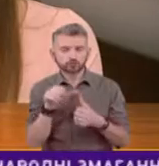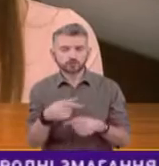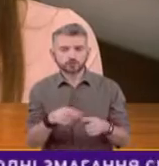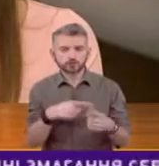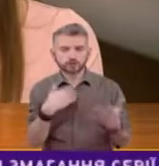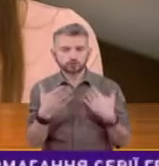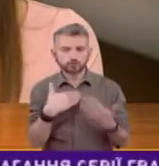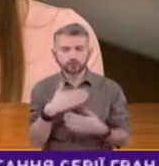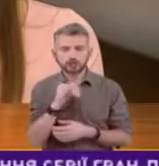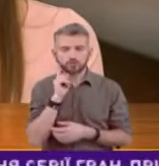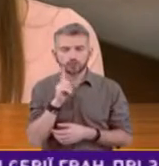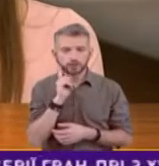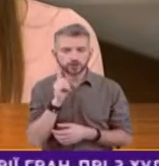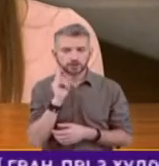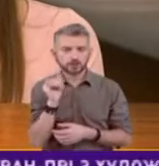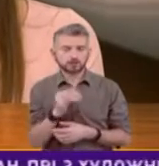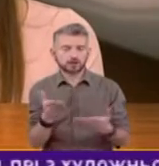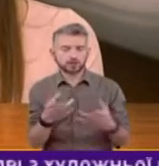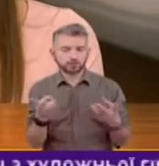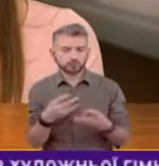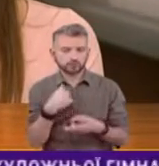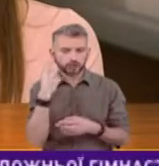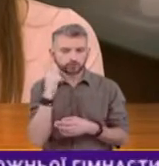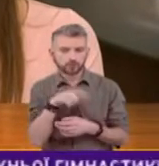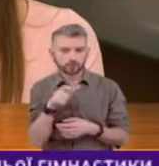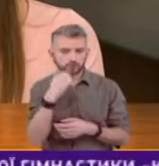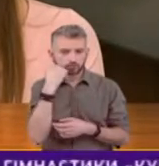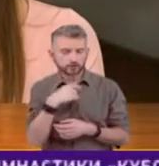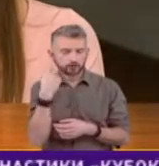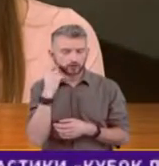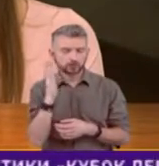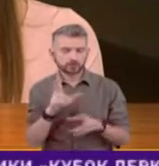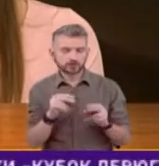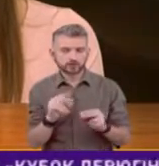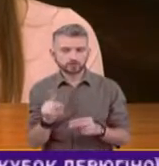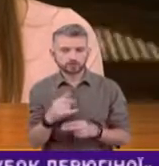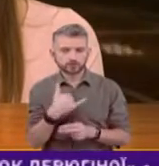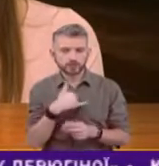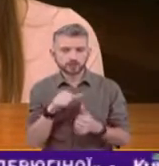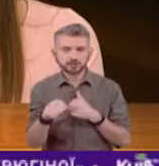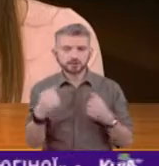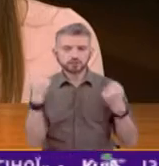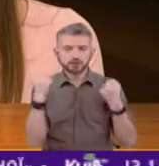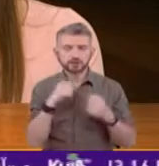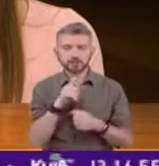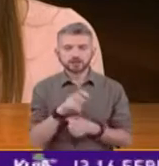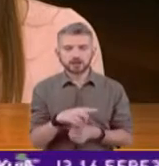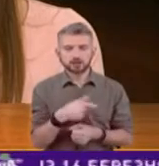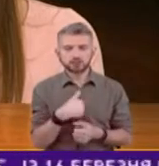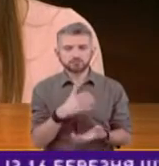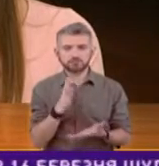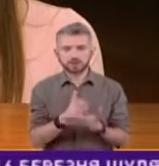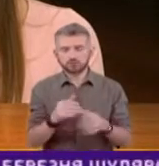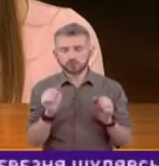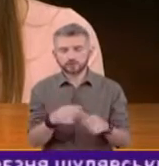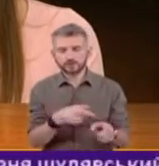стосується, знову ж, і молоді, яка потребує. Я думаю, що і люди похилого віку були б щасливі, що у нас, крім спортивної зали, ми мали якби